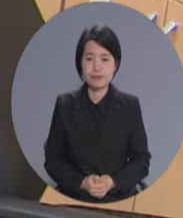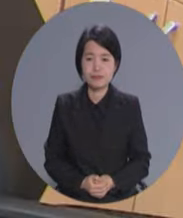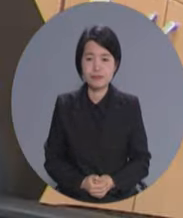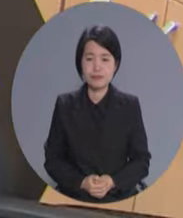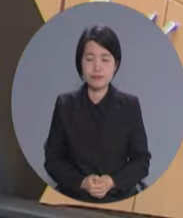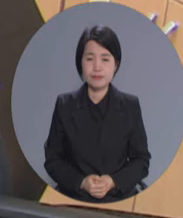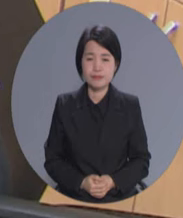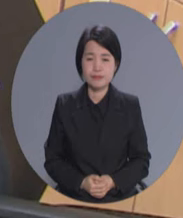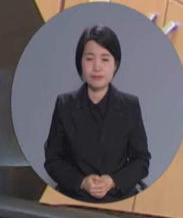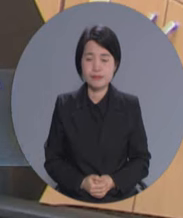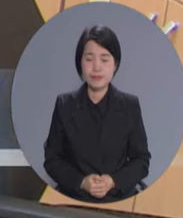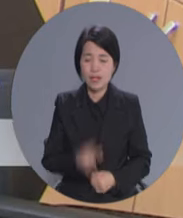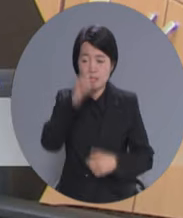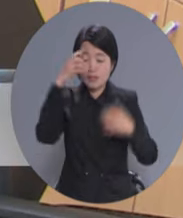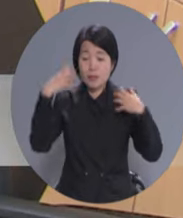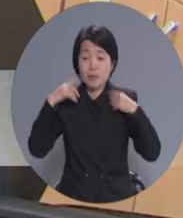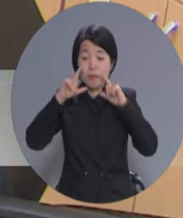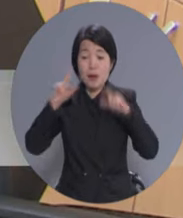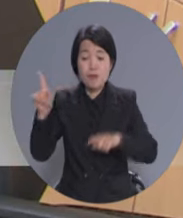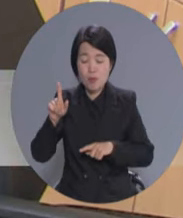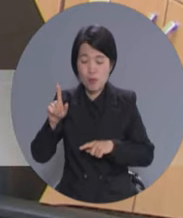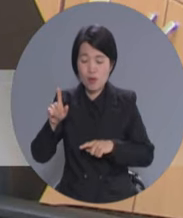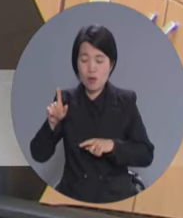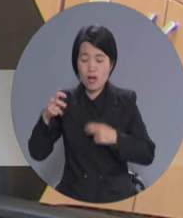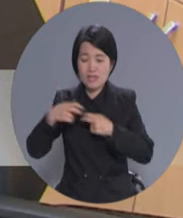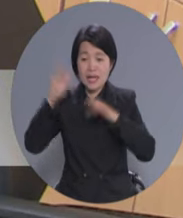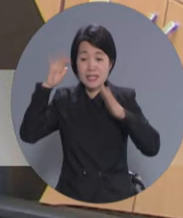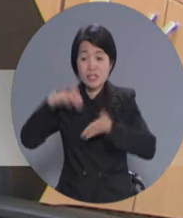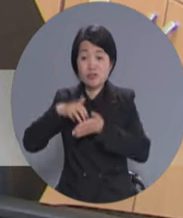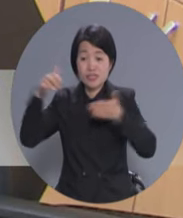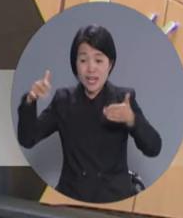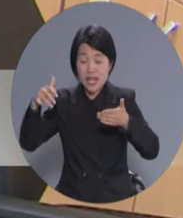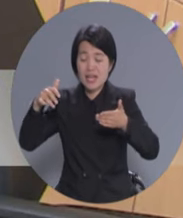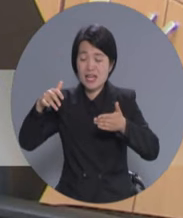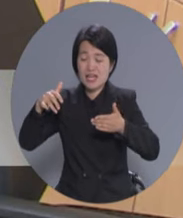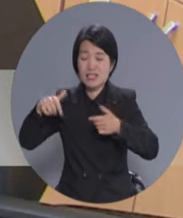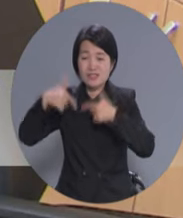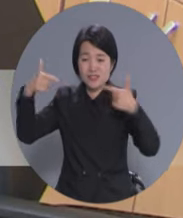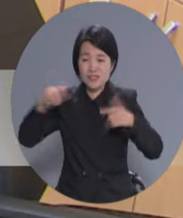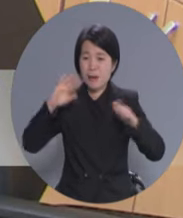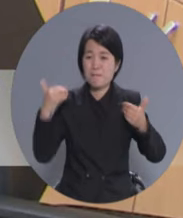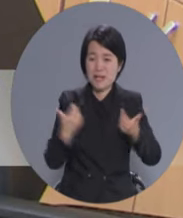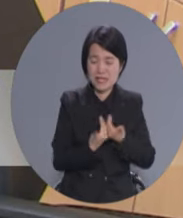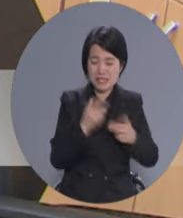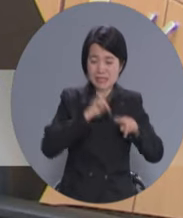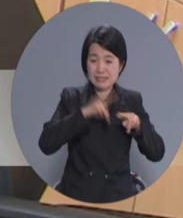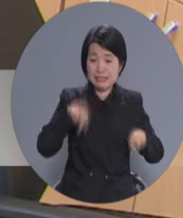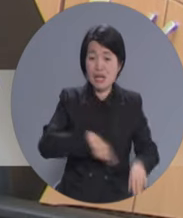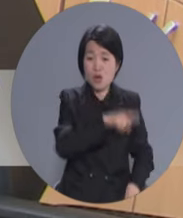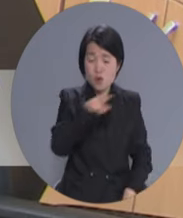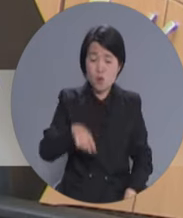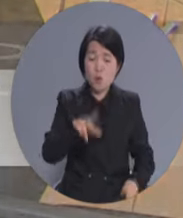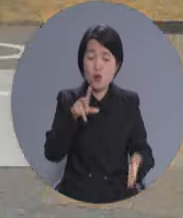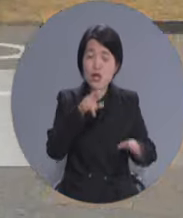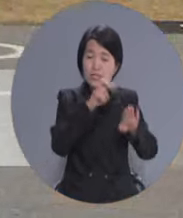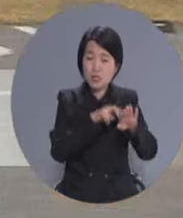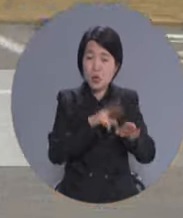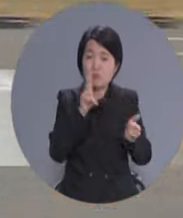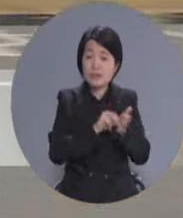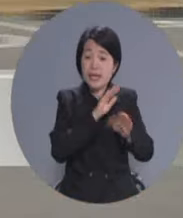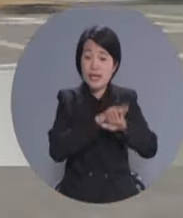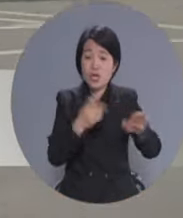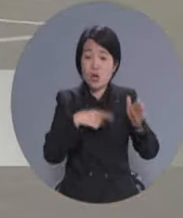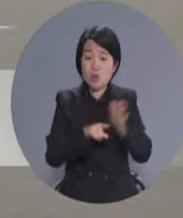이니다 정부의 의대정원 확대 방침에 반발에 이탈한 전공의들의 공백을 메우기 위해 전남지역 공보의